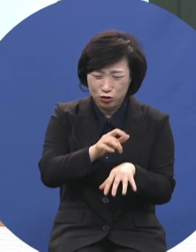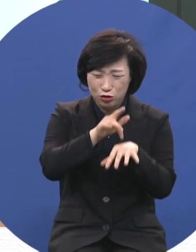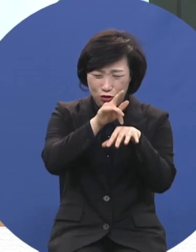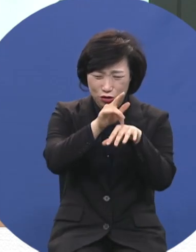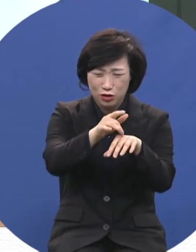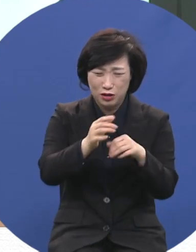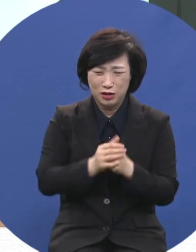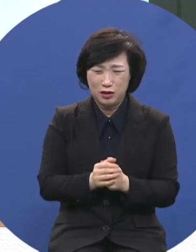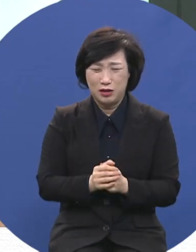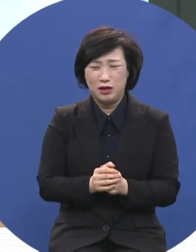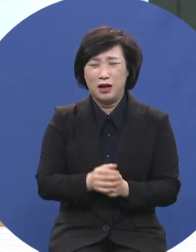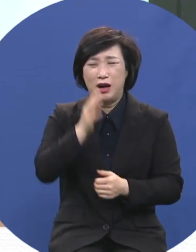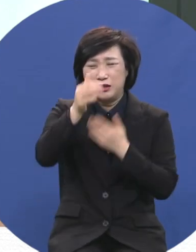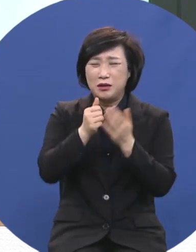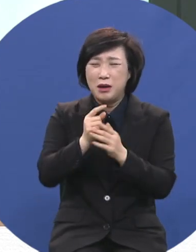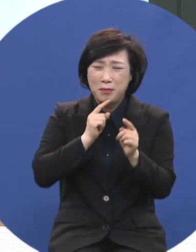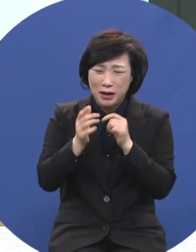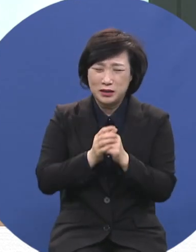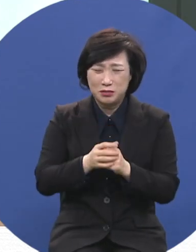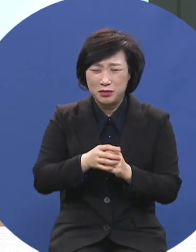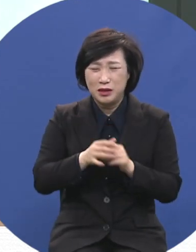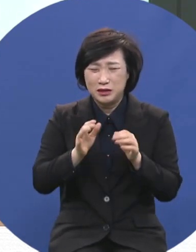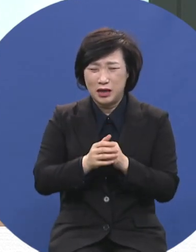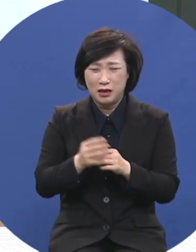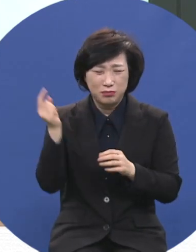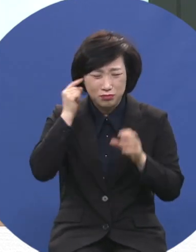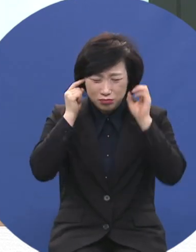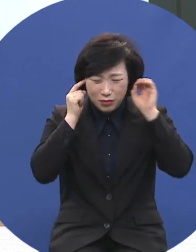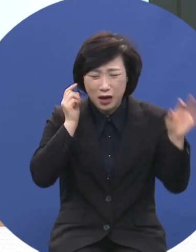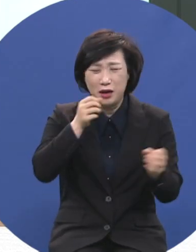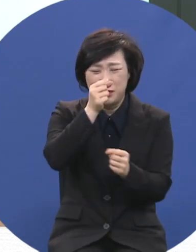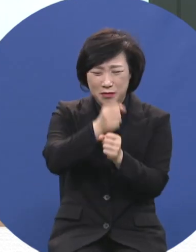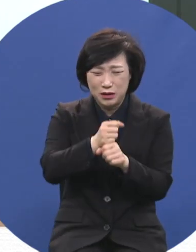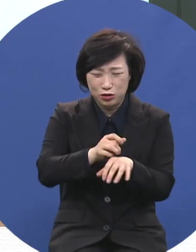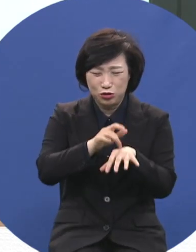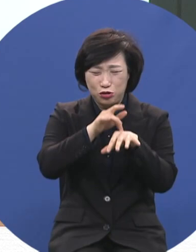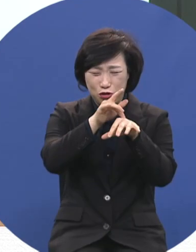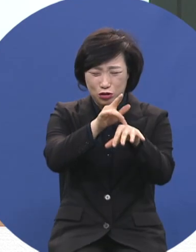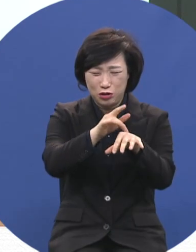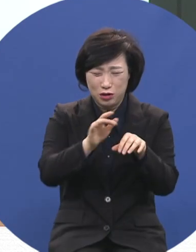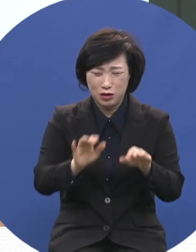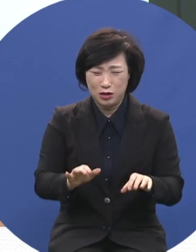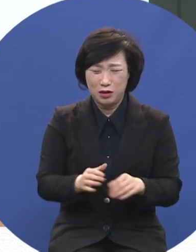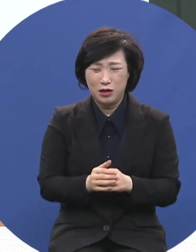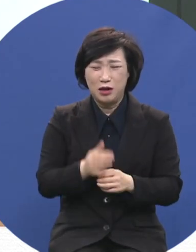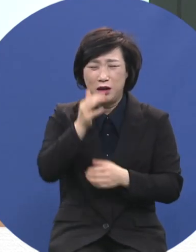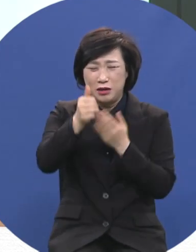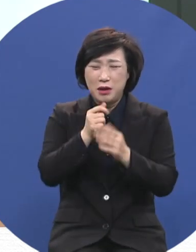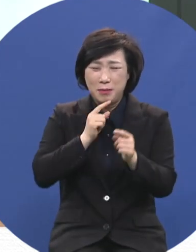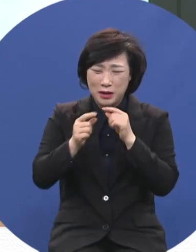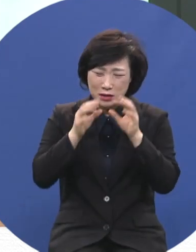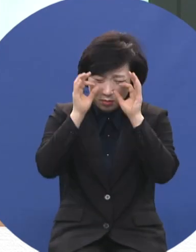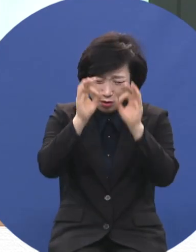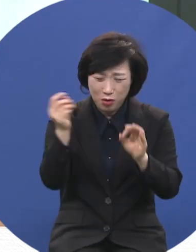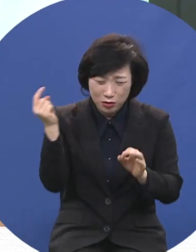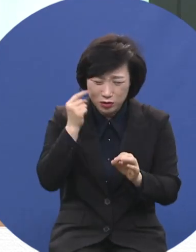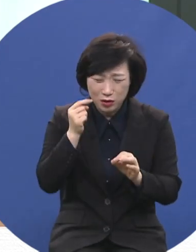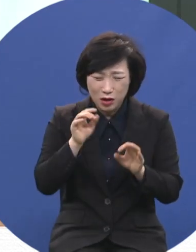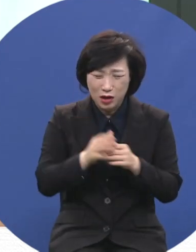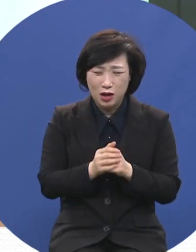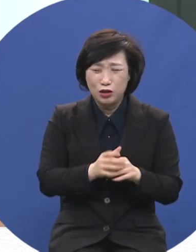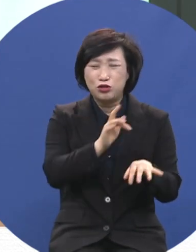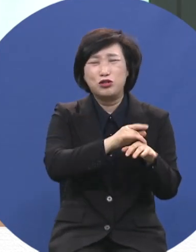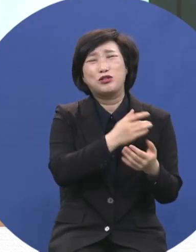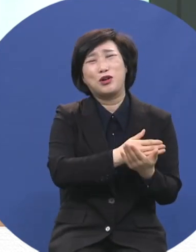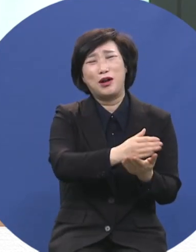귀신, 하나님 말씀을 소리처럼 흘려보내게 하는 귀신, 말씀이 들어오면 귀신은 떠나가야